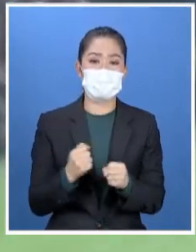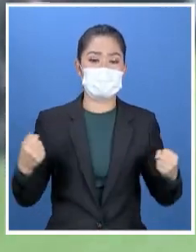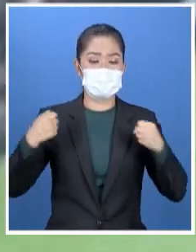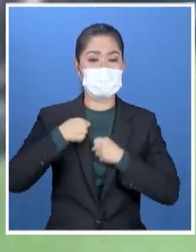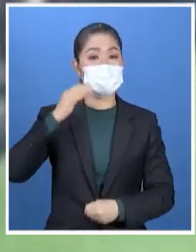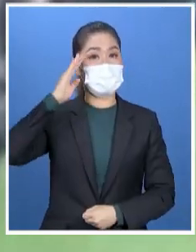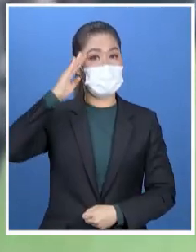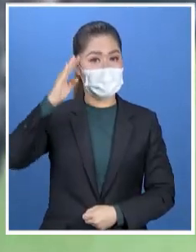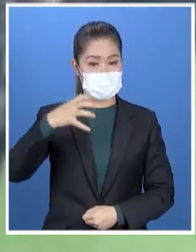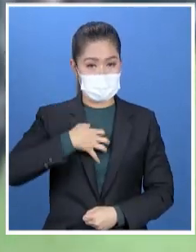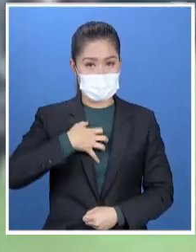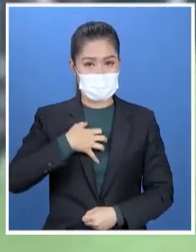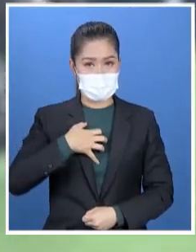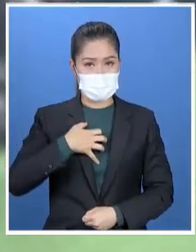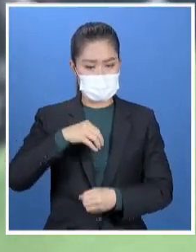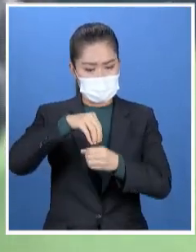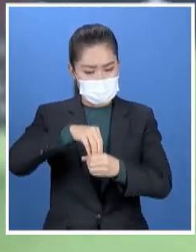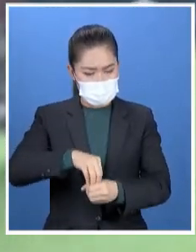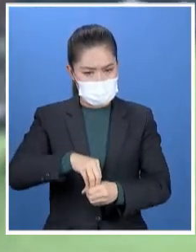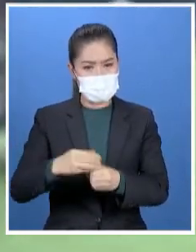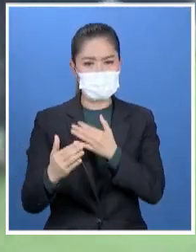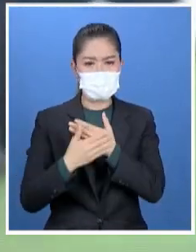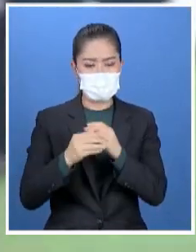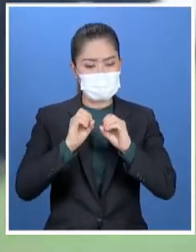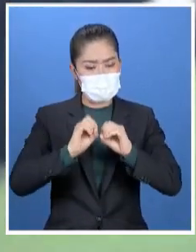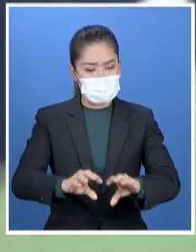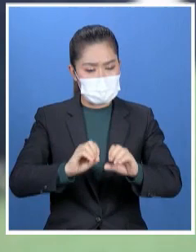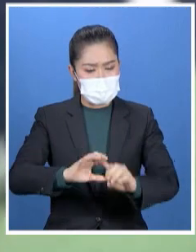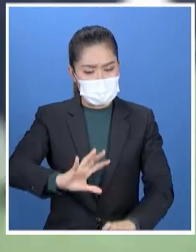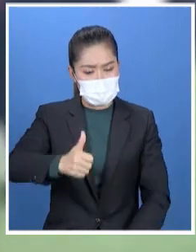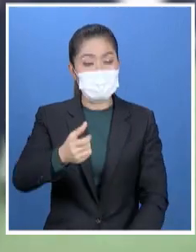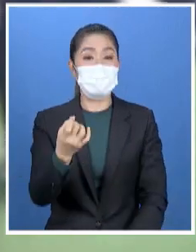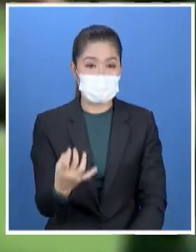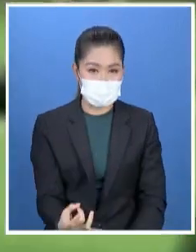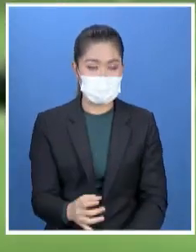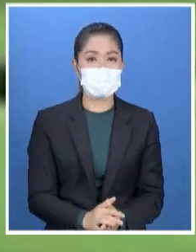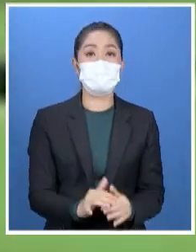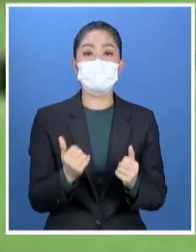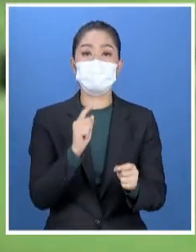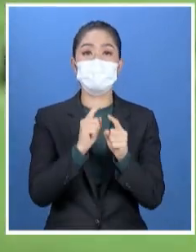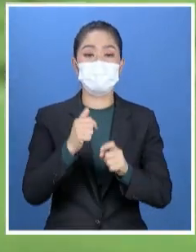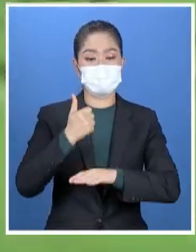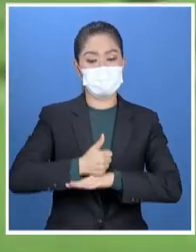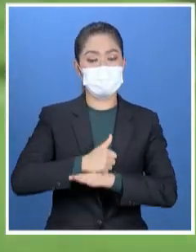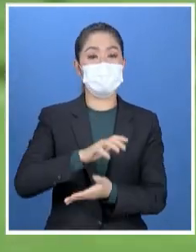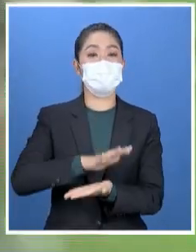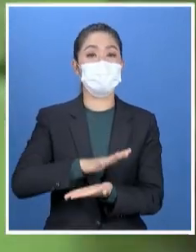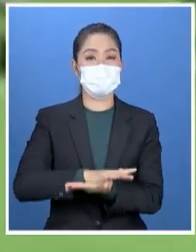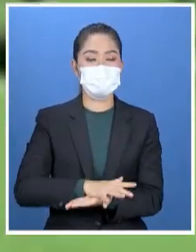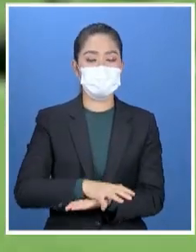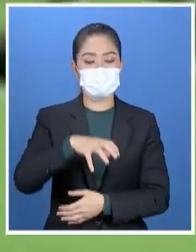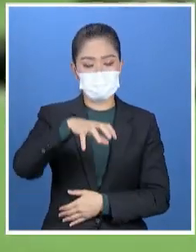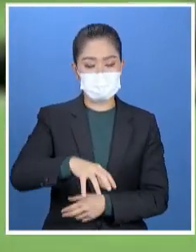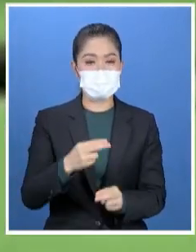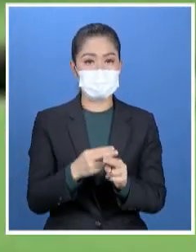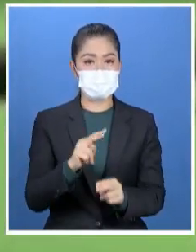ทหารแบบนี้ต้องการจะปลูกฝังอะไรหรือเปล่าคุณผู้ชมครับล่าสุดเราได้คุยกับทางผู้อำนวยการโรงเรียนนะฮะคุณณ